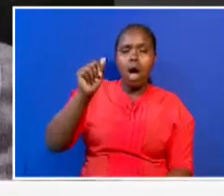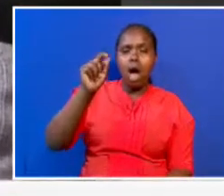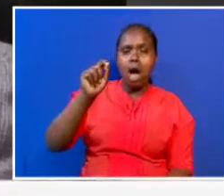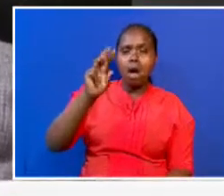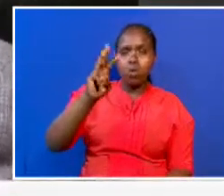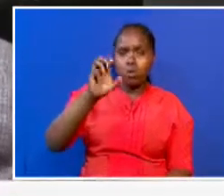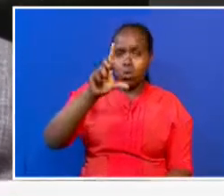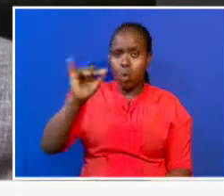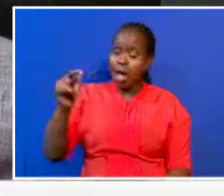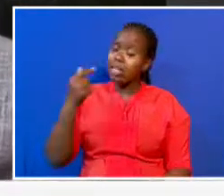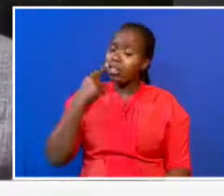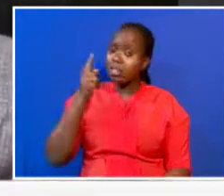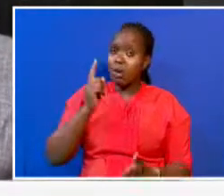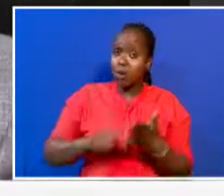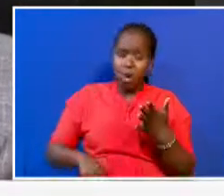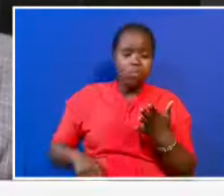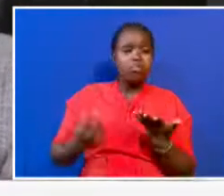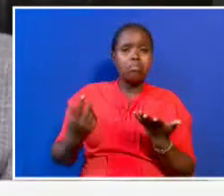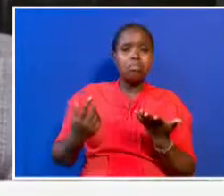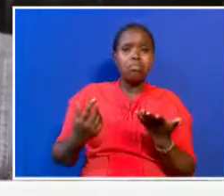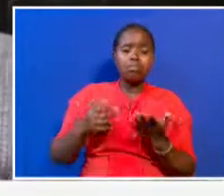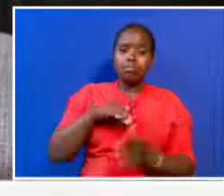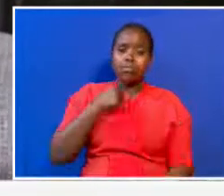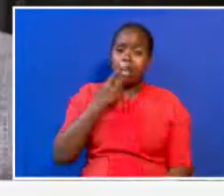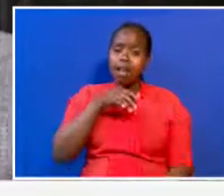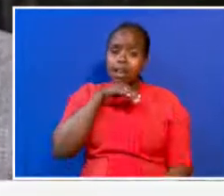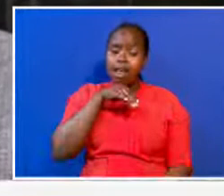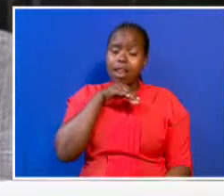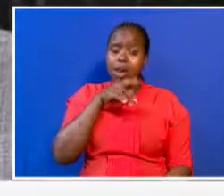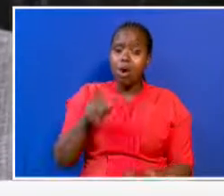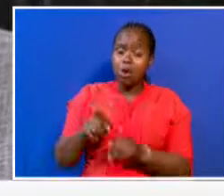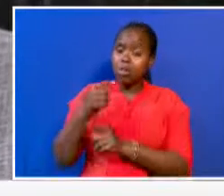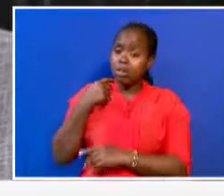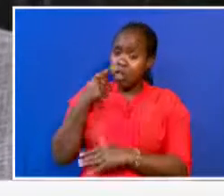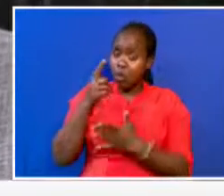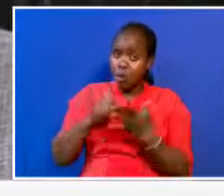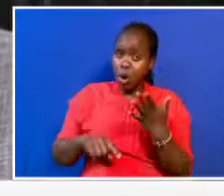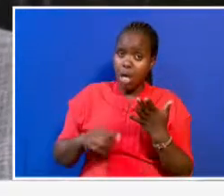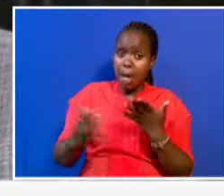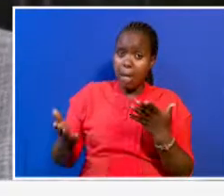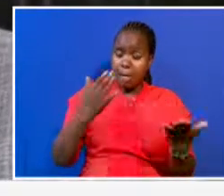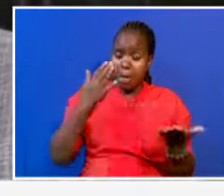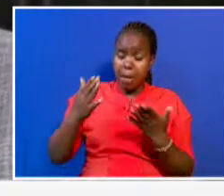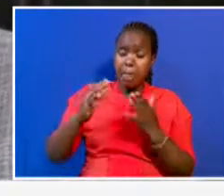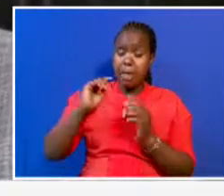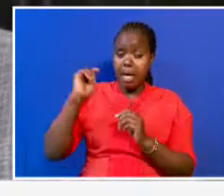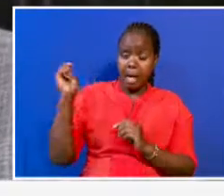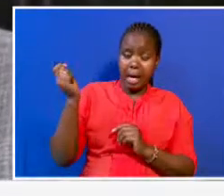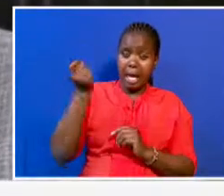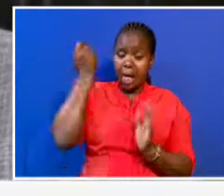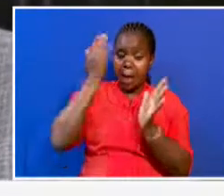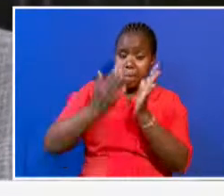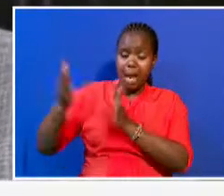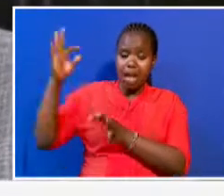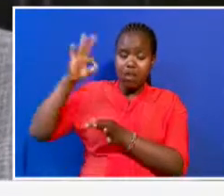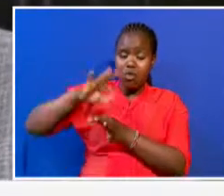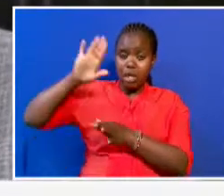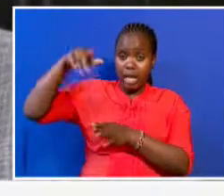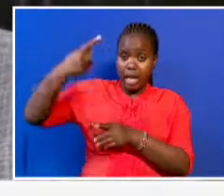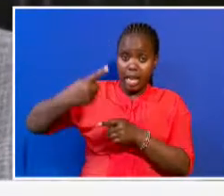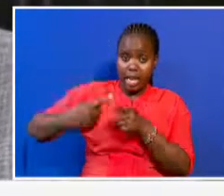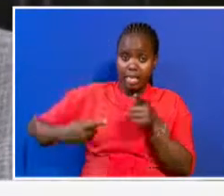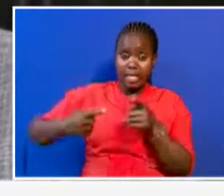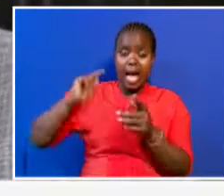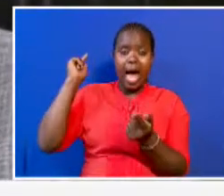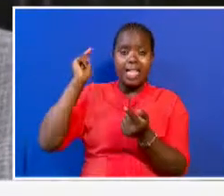Atwoli naye ametilia natija zake Raila Odinga na hata kutaja kuwa huenda taifa litaandaa uchaguzi mkuu wa mwaka ujao hadi